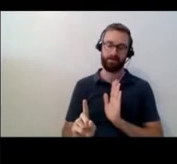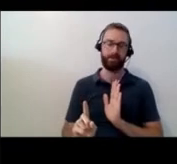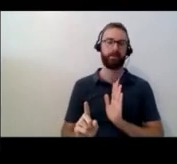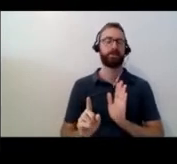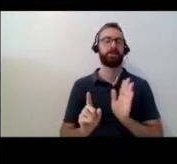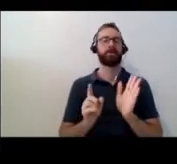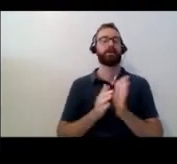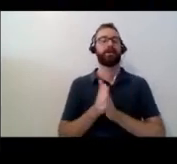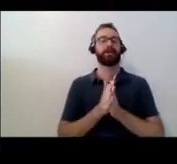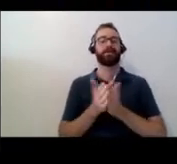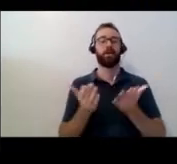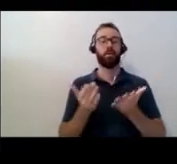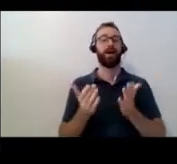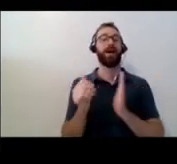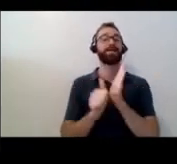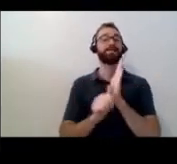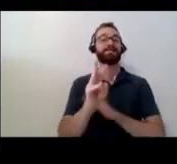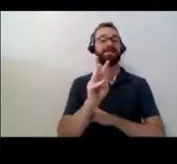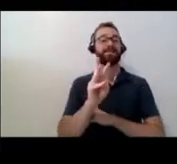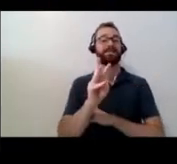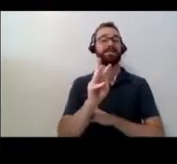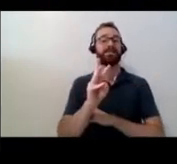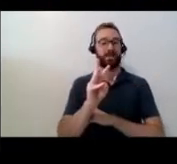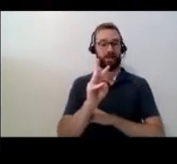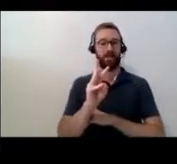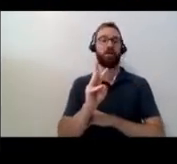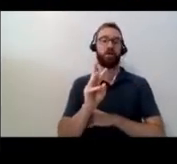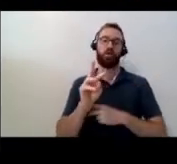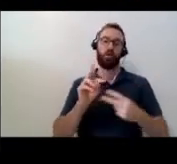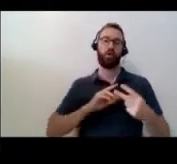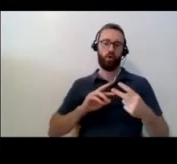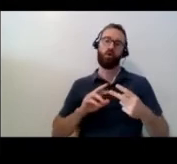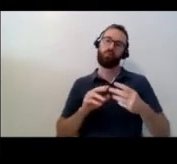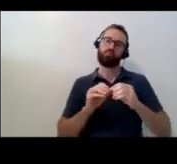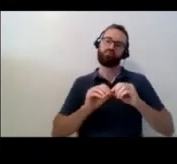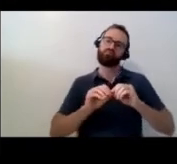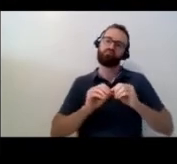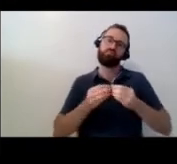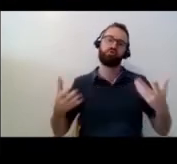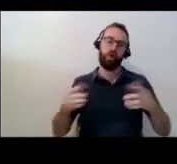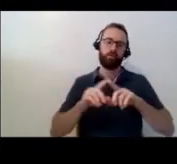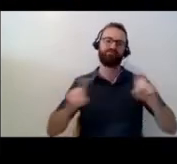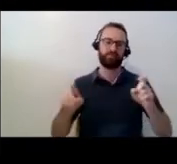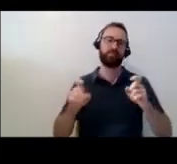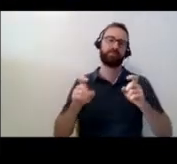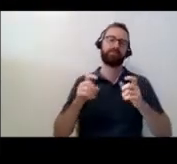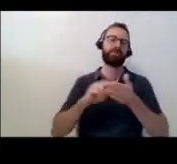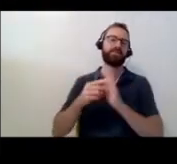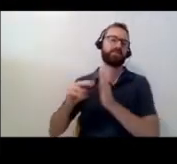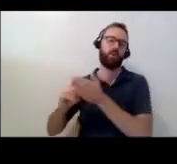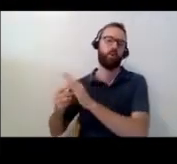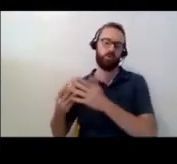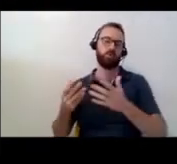de l'article 6, deux types de définitions de la détresse. C'est-à-dire une définition qui est plus